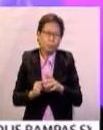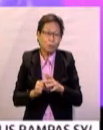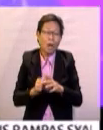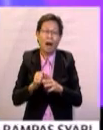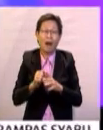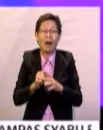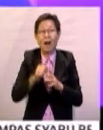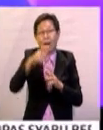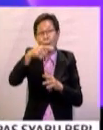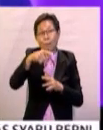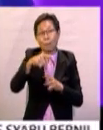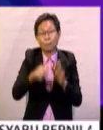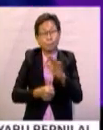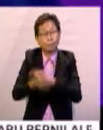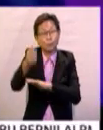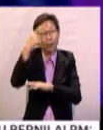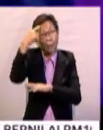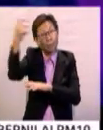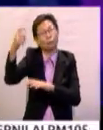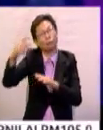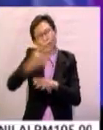di YouTube bulan lalu.